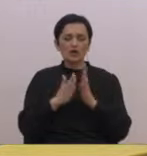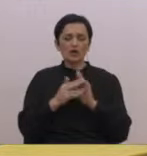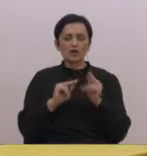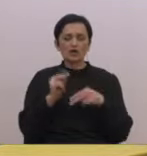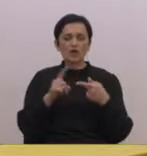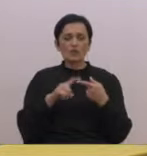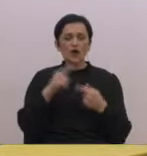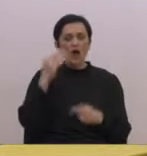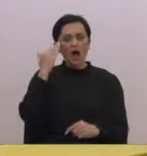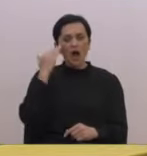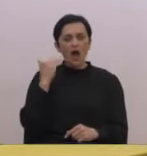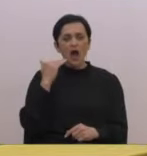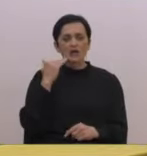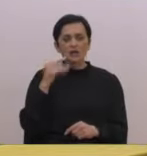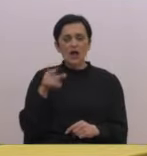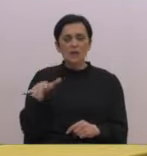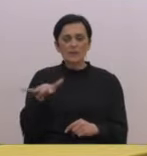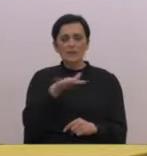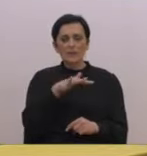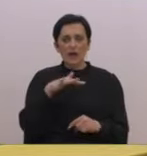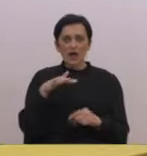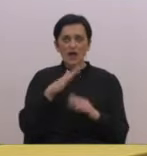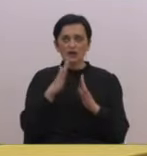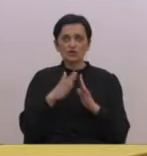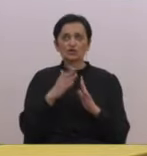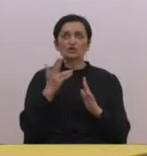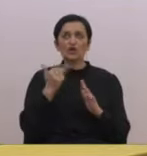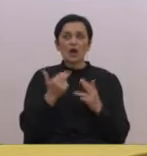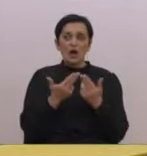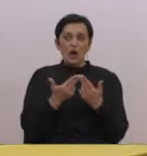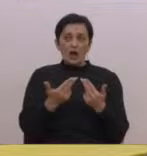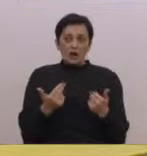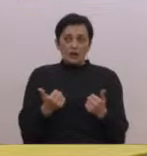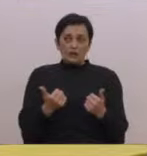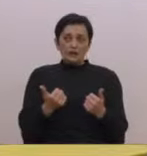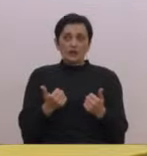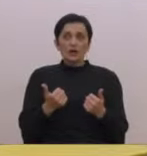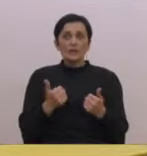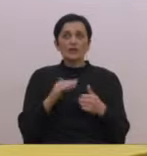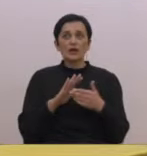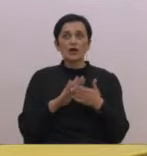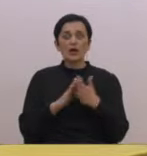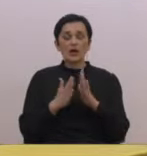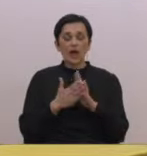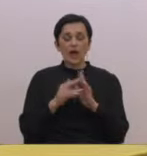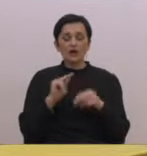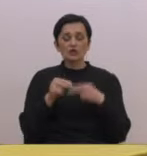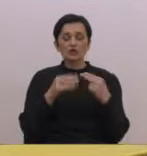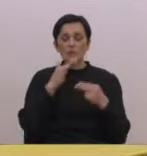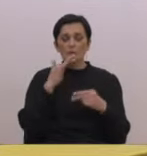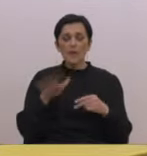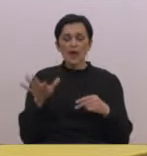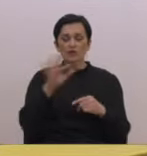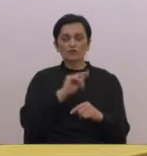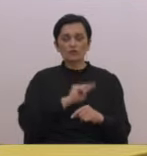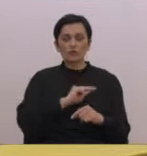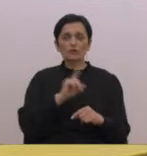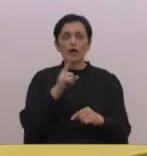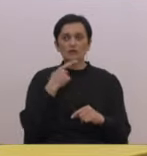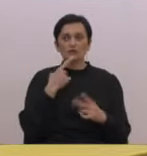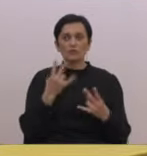არაბეთს გაერთიანებულ სამამიროებთან, ინვესტიციების დაცვის და აღიარების ხელშეკრულებებზე მუშაობთ ბევრ ქვეყანასთან და რა თქმა